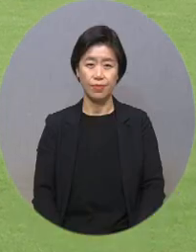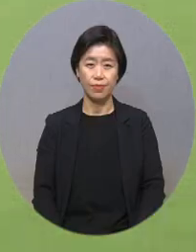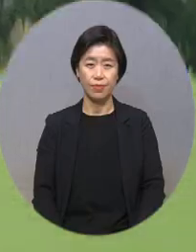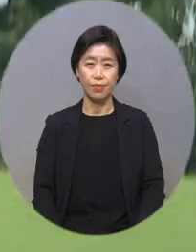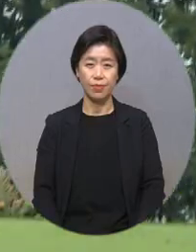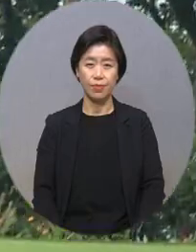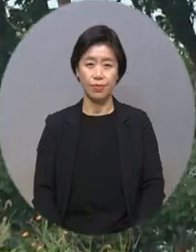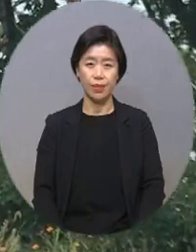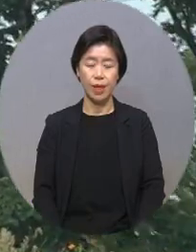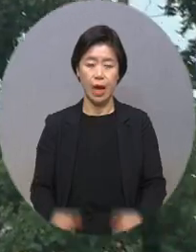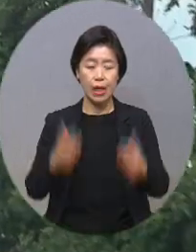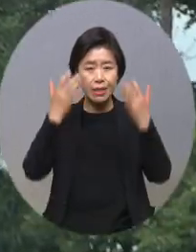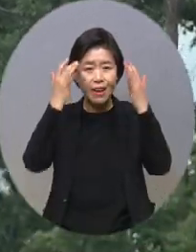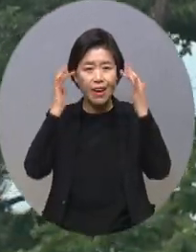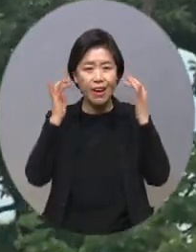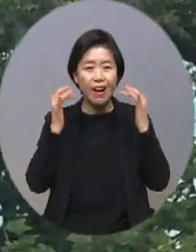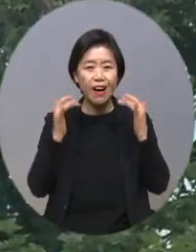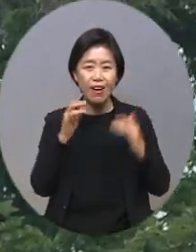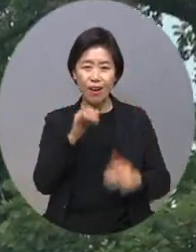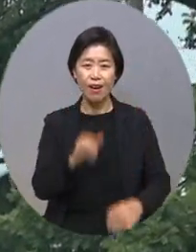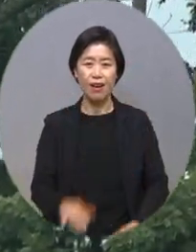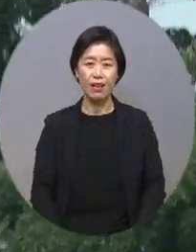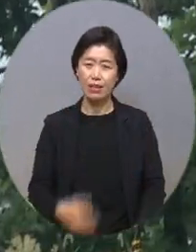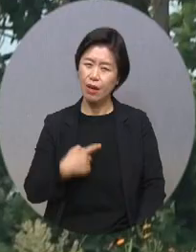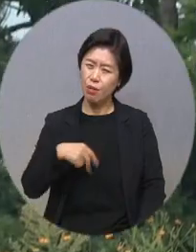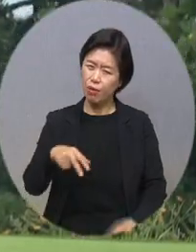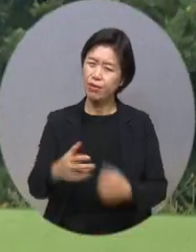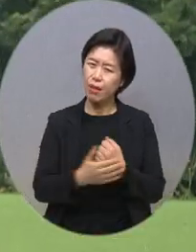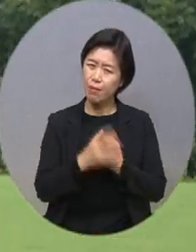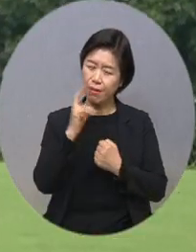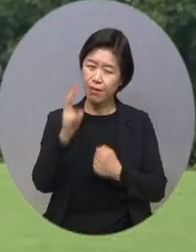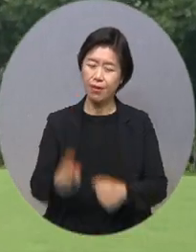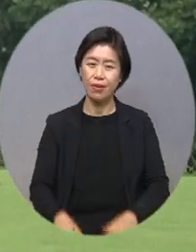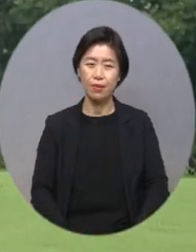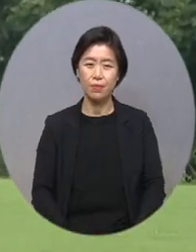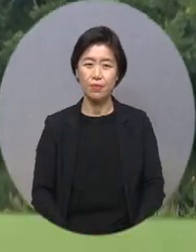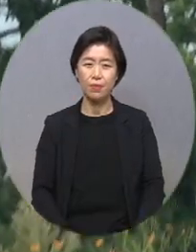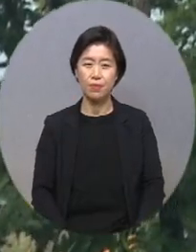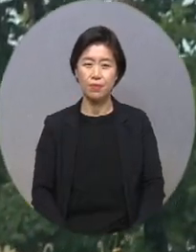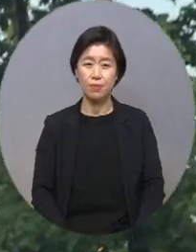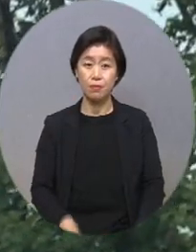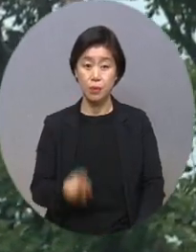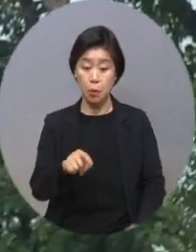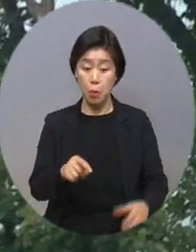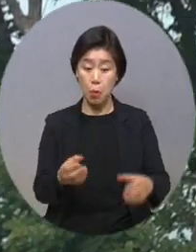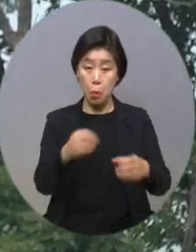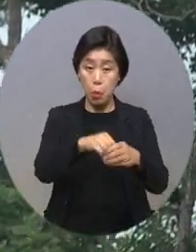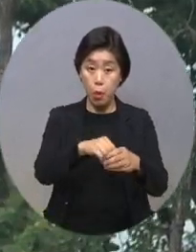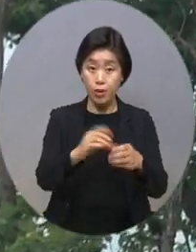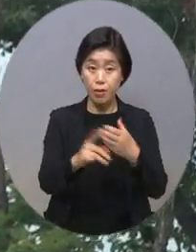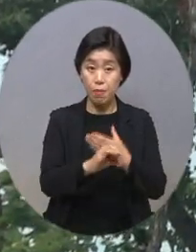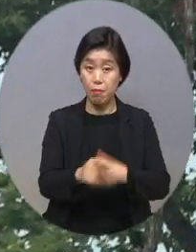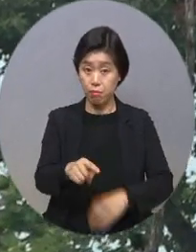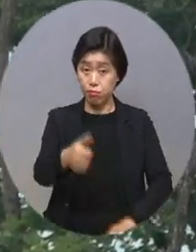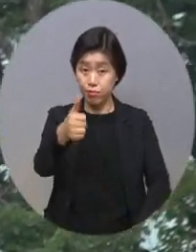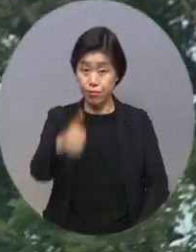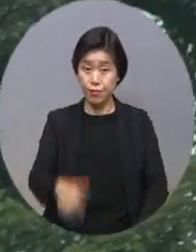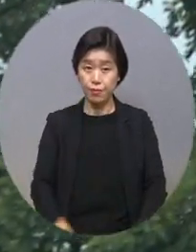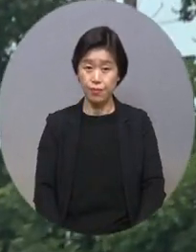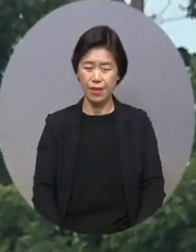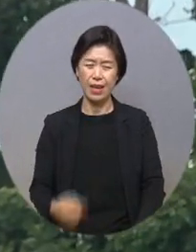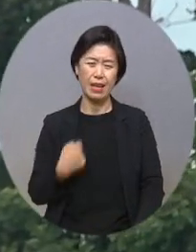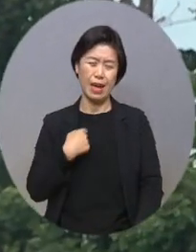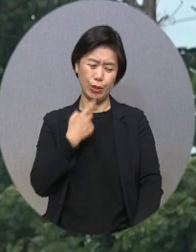어우 나 왜 이렇게 땀을 왜 이렇게 흘리는 거야? 걸어서 그렇구나. 아, 저기서 걸어왔잖아. 오빠 이거 넣으면 이겨. 하지만 멋지 무조건